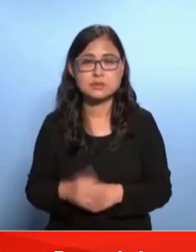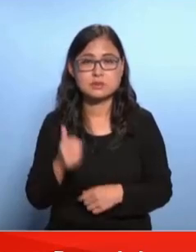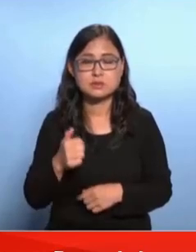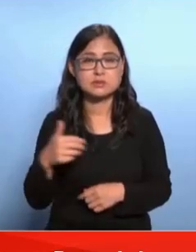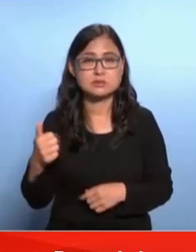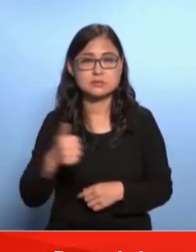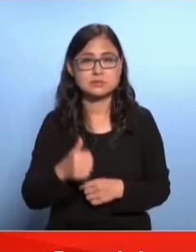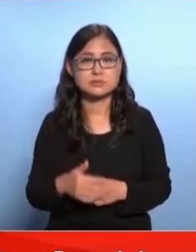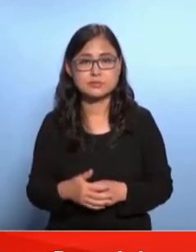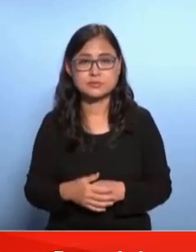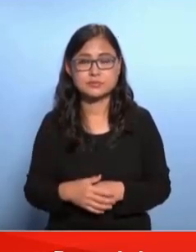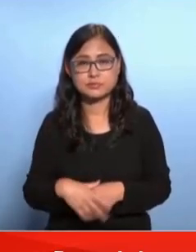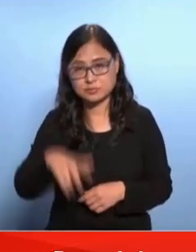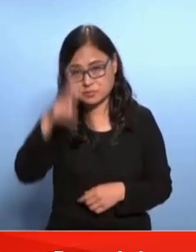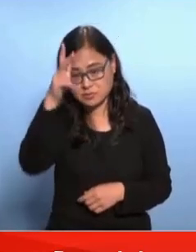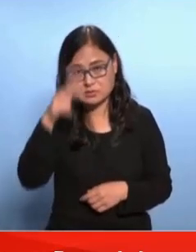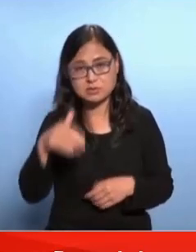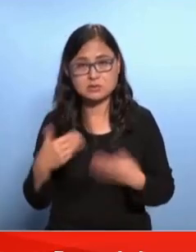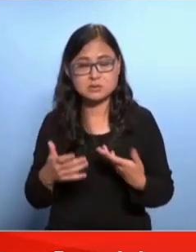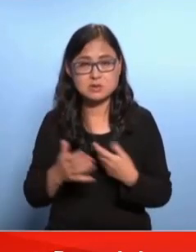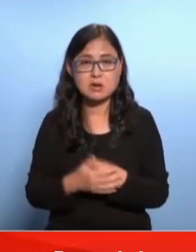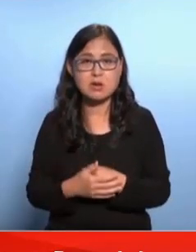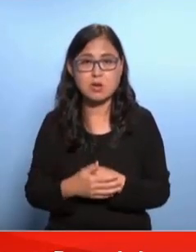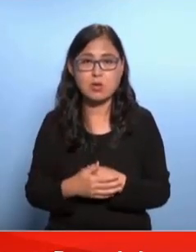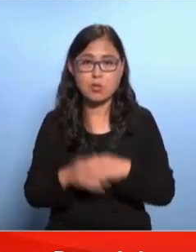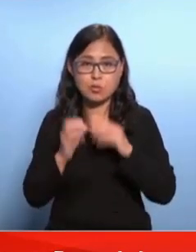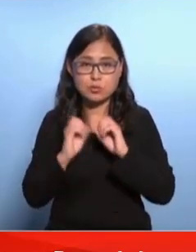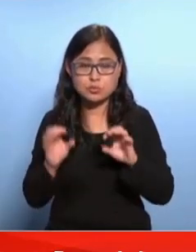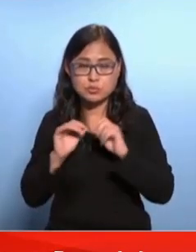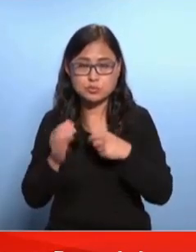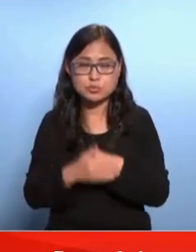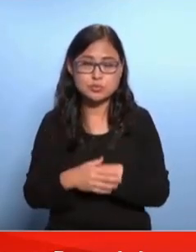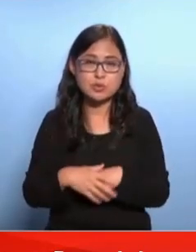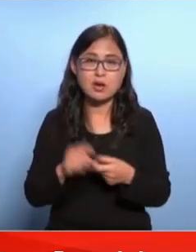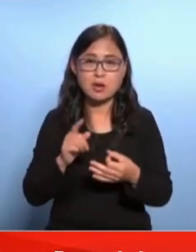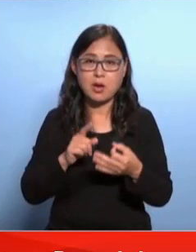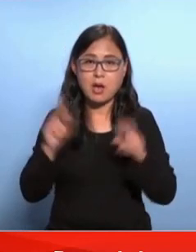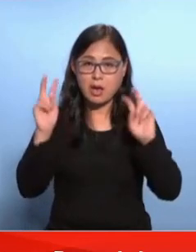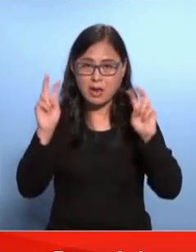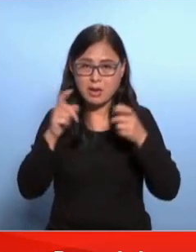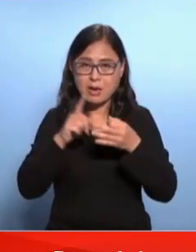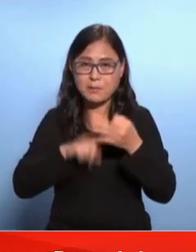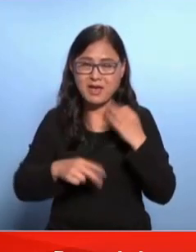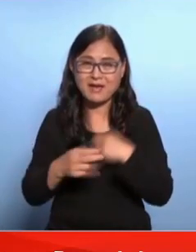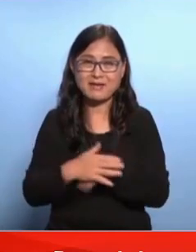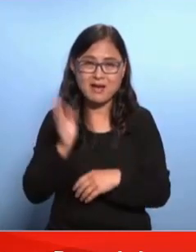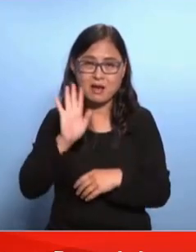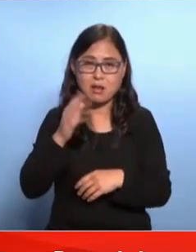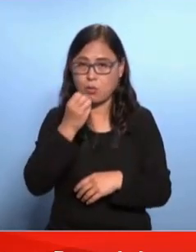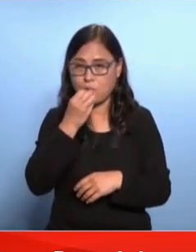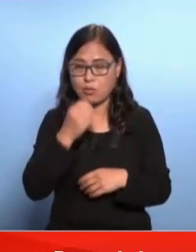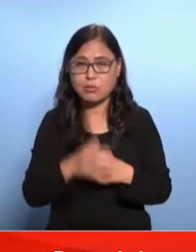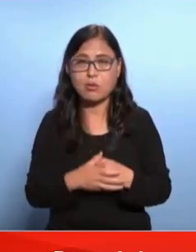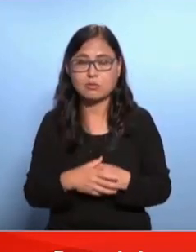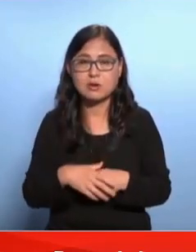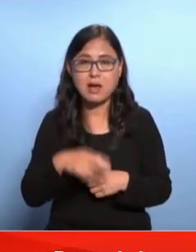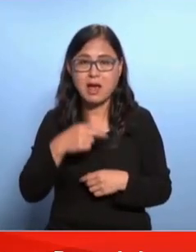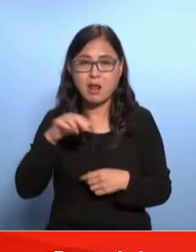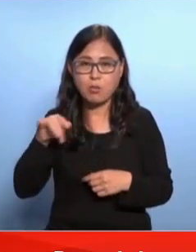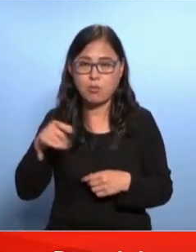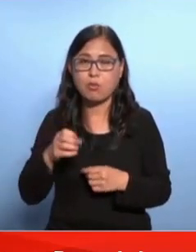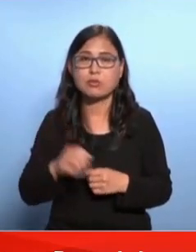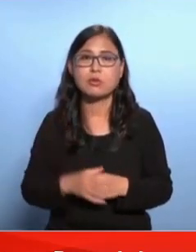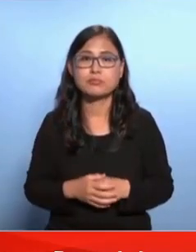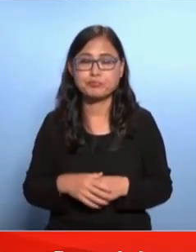多謝主席。政府現在大力推這個 Hello Hong Kong， 我們是很支持，但我真的擔